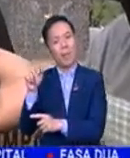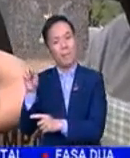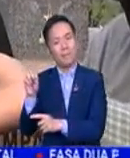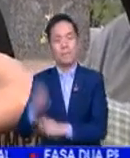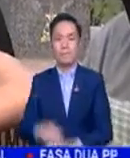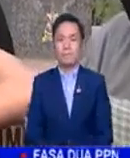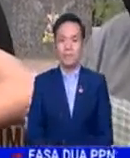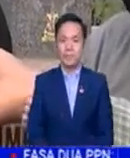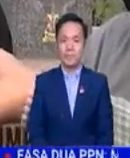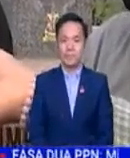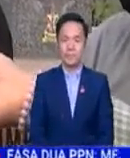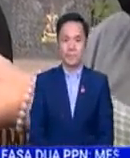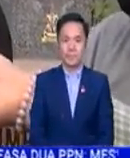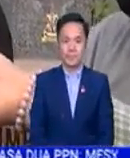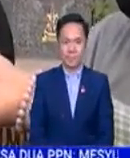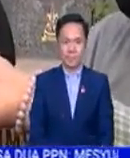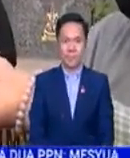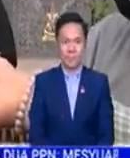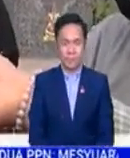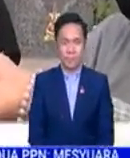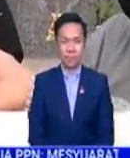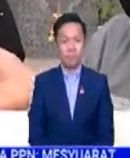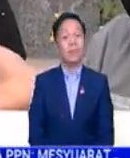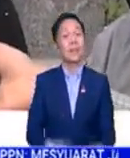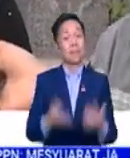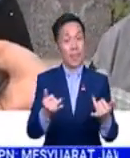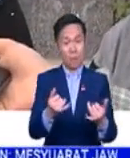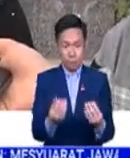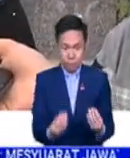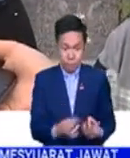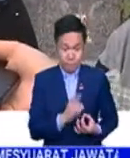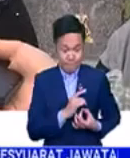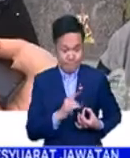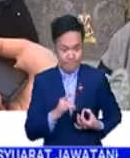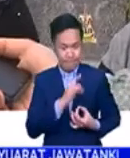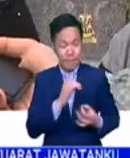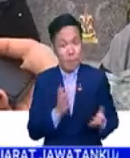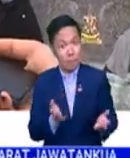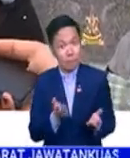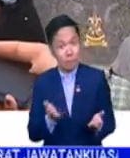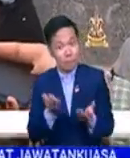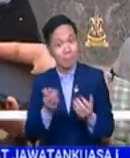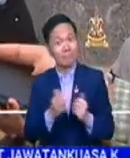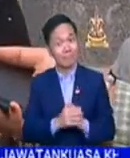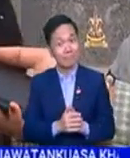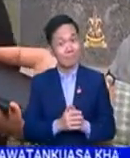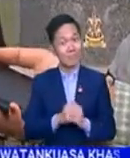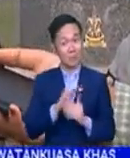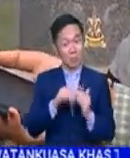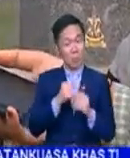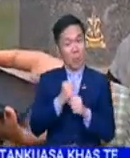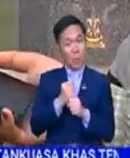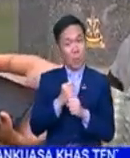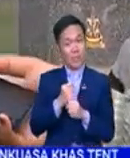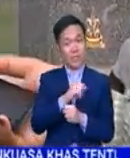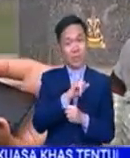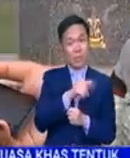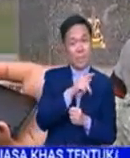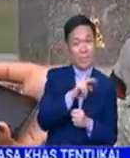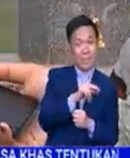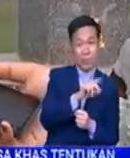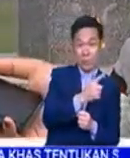Kita harap menjadi sebagai pembakar semangat untuk kita semualah, bukan hanya warga kerja di jabatan-jabatan